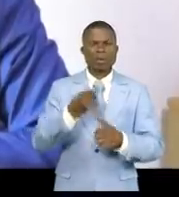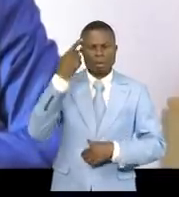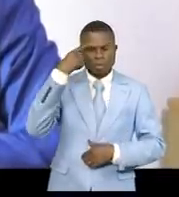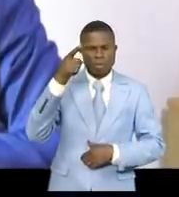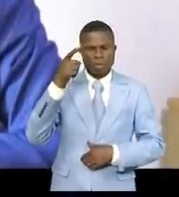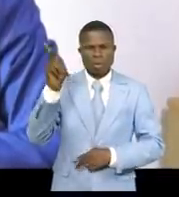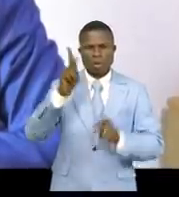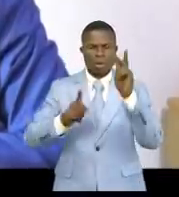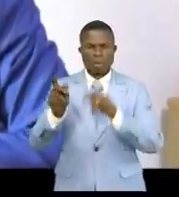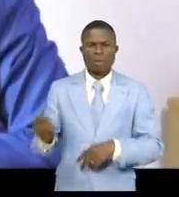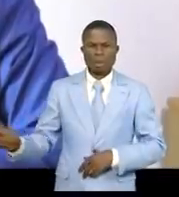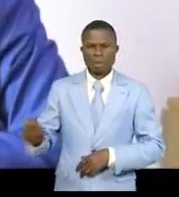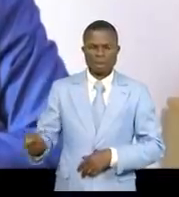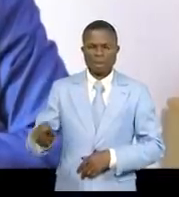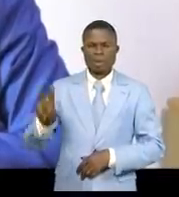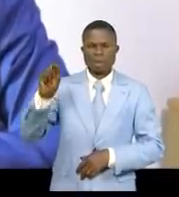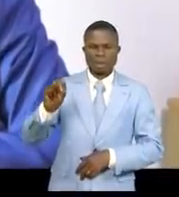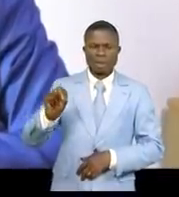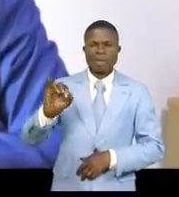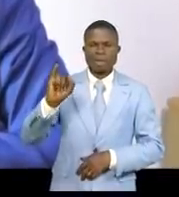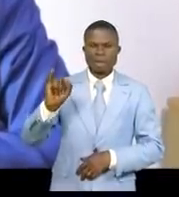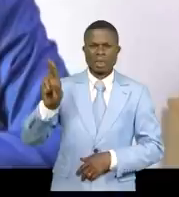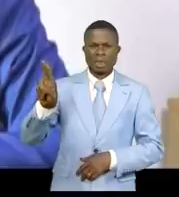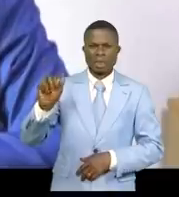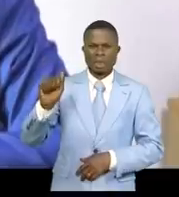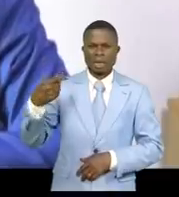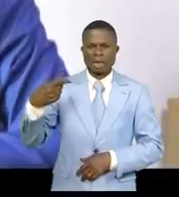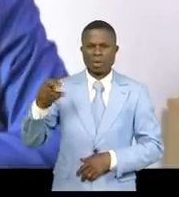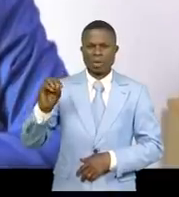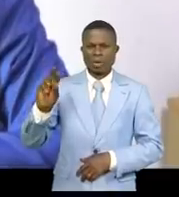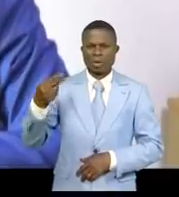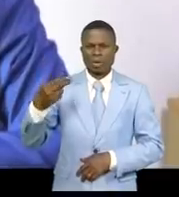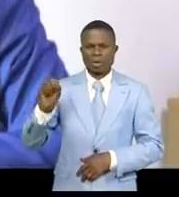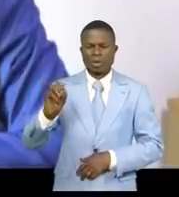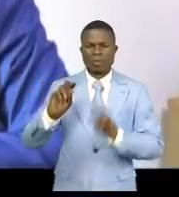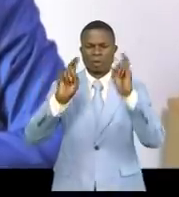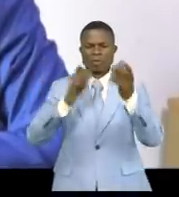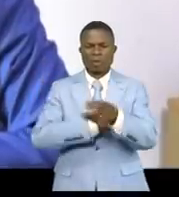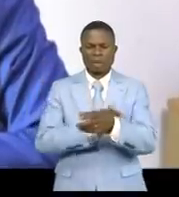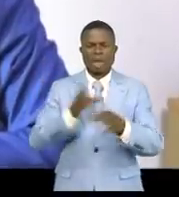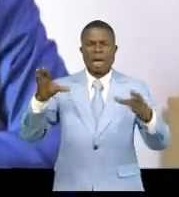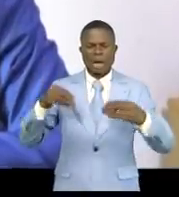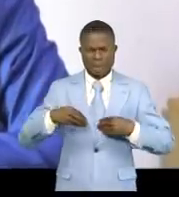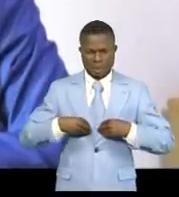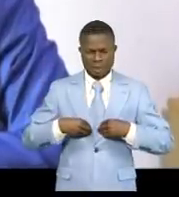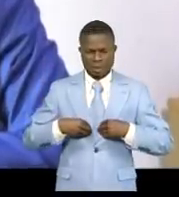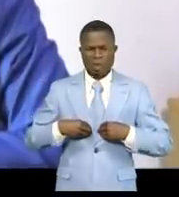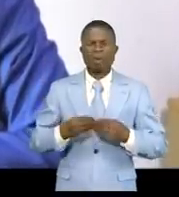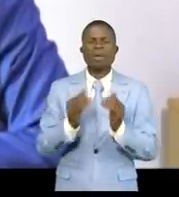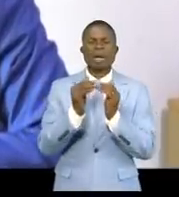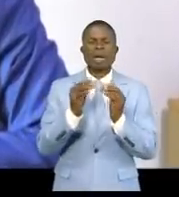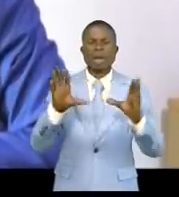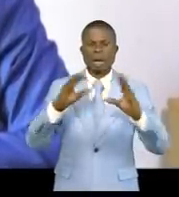ceux du territoire de Nyiragongo et de la ville de Goma, pour avoir accepté de revenir à la raison